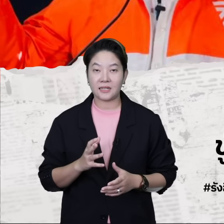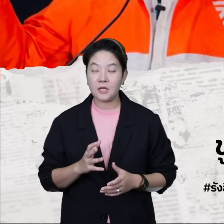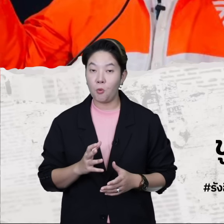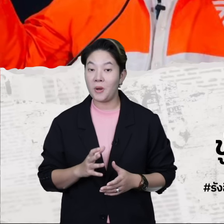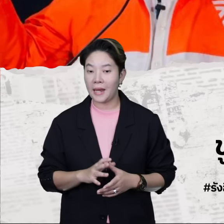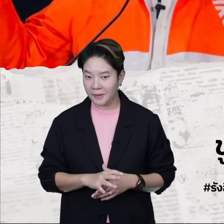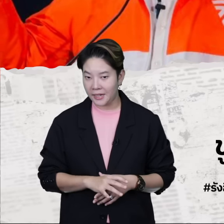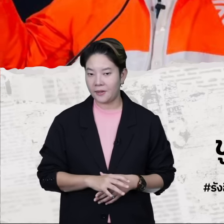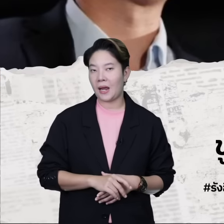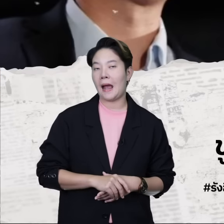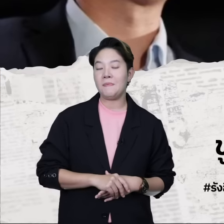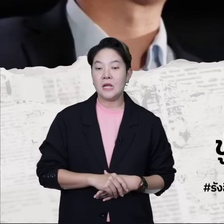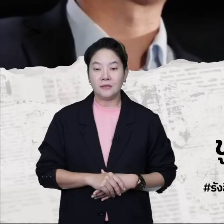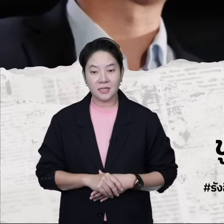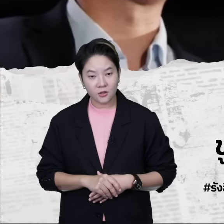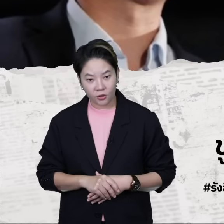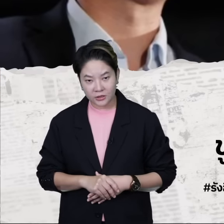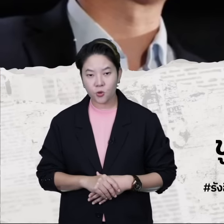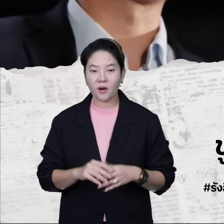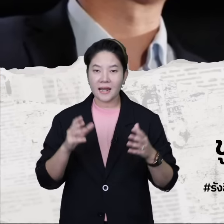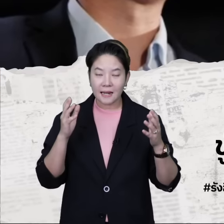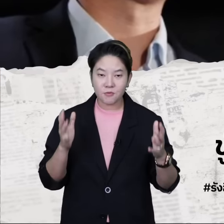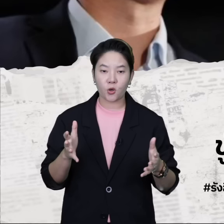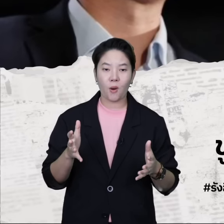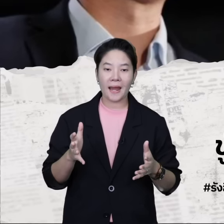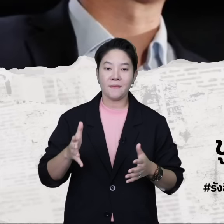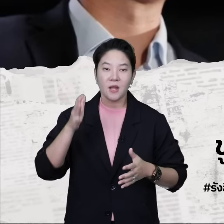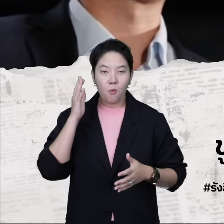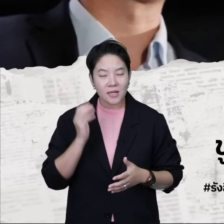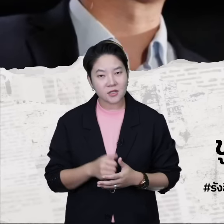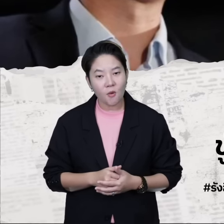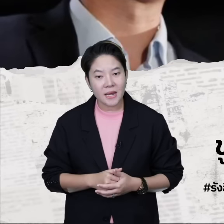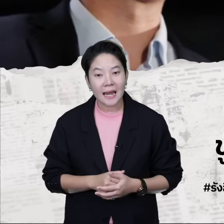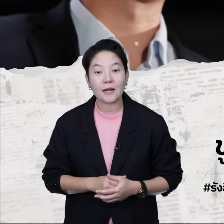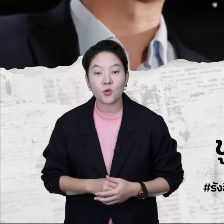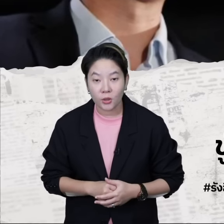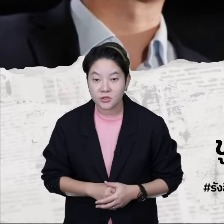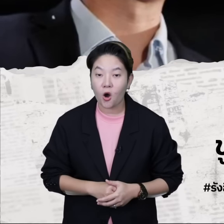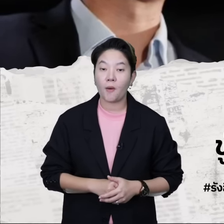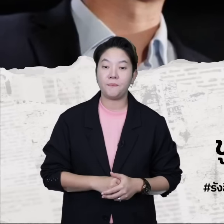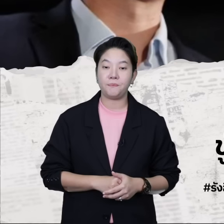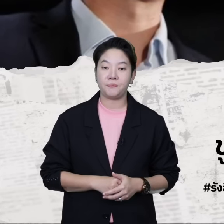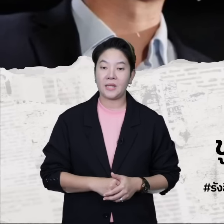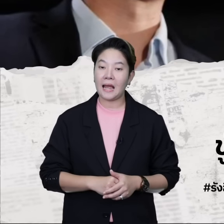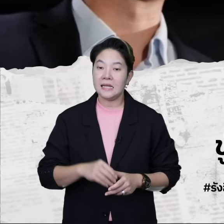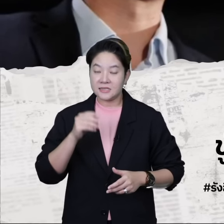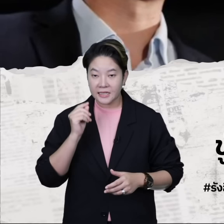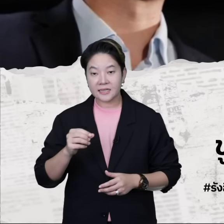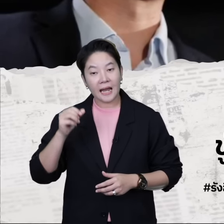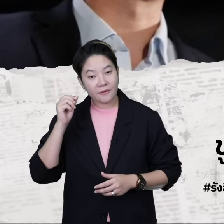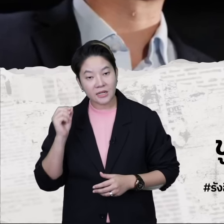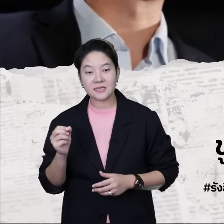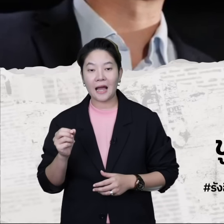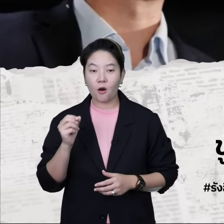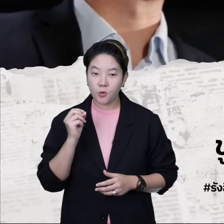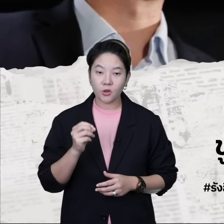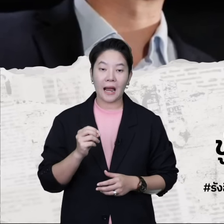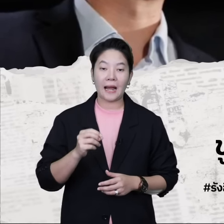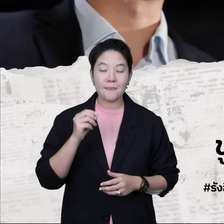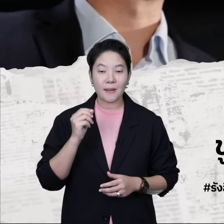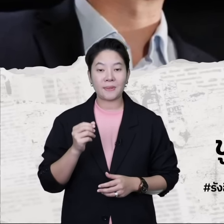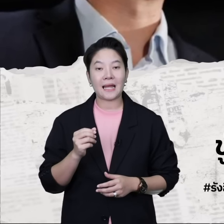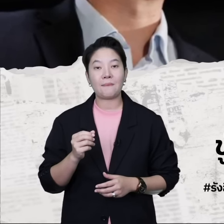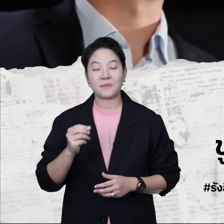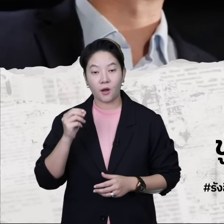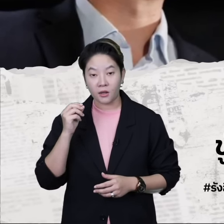ในลักษณะที่ VIP นะคะซึ่งกฎกระทรวงได้กำหนดไว้ว่าจะต้องมีการตรวจสอบนะสิทธิการรักษาของผู้ต้